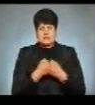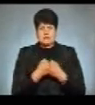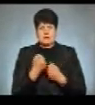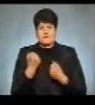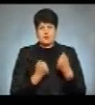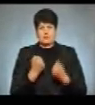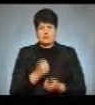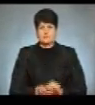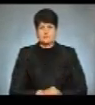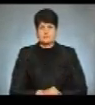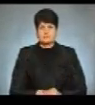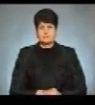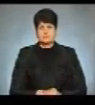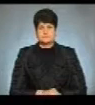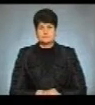автомобілів.